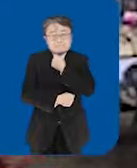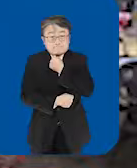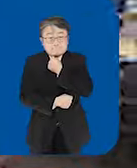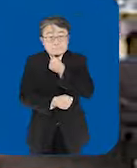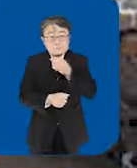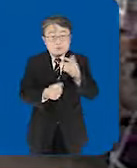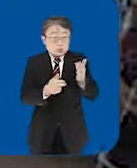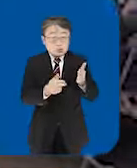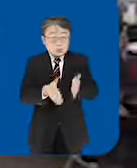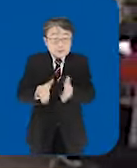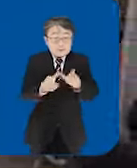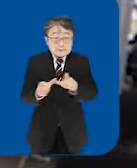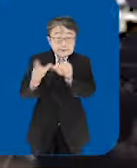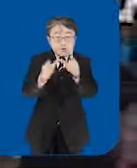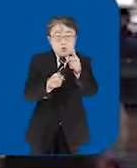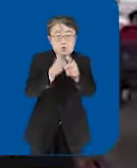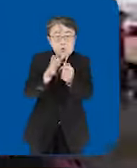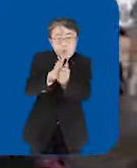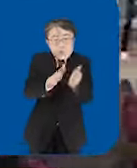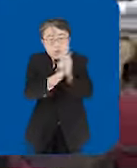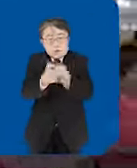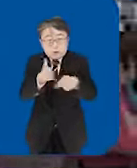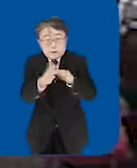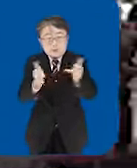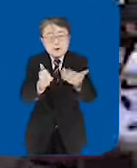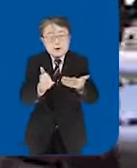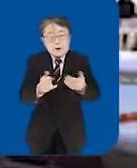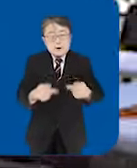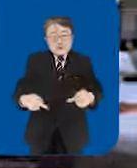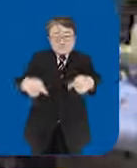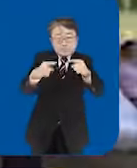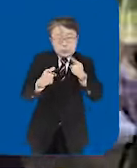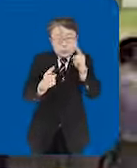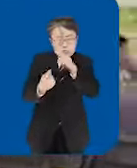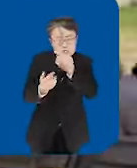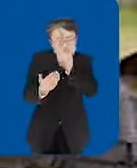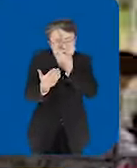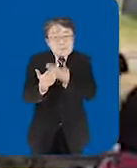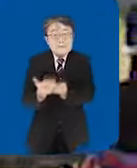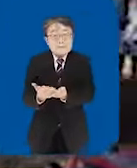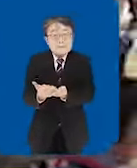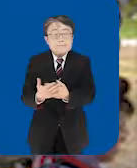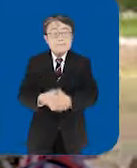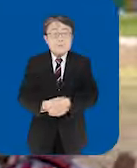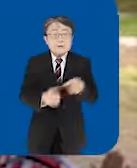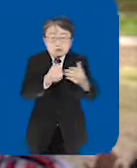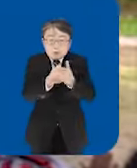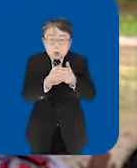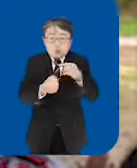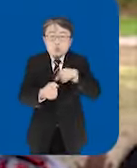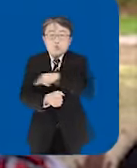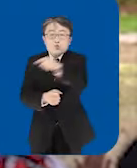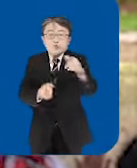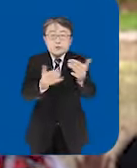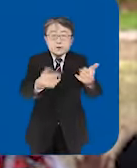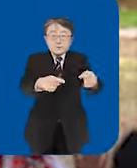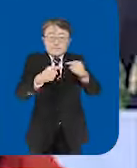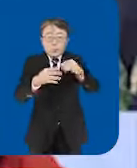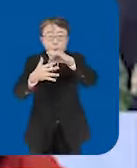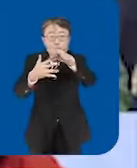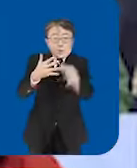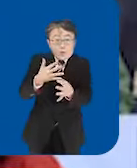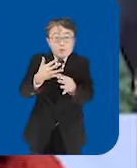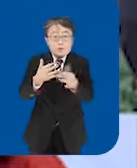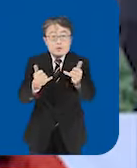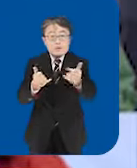도랑 살리기 사업이 성공하기 위해서는 주민들의 참여가 무엇보다 중요합니다 그래서 저희는 주민 참여 프로그램들을 만들어서